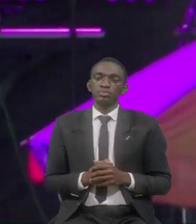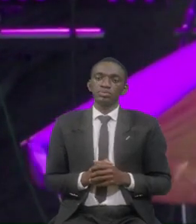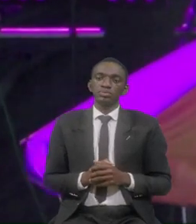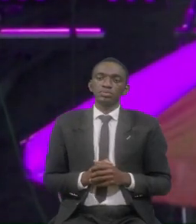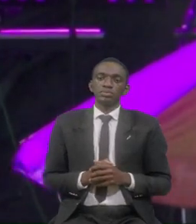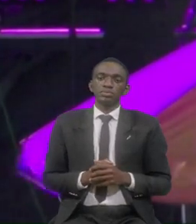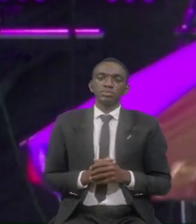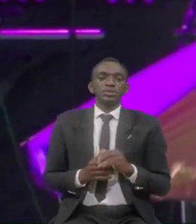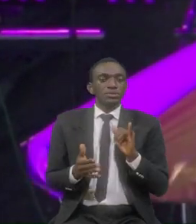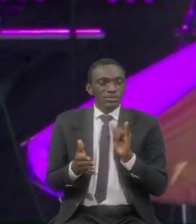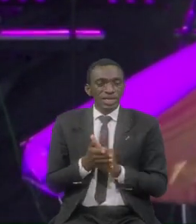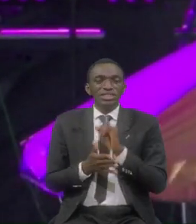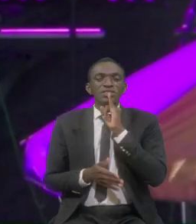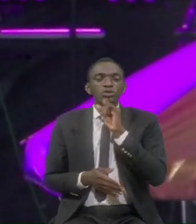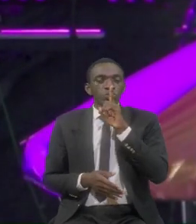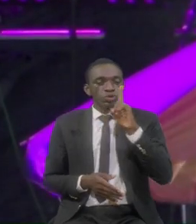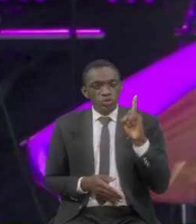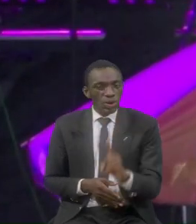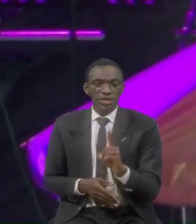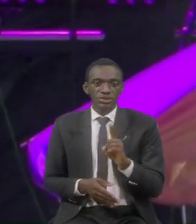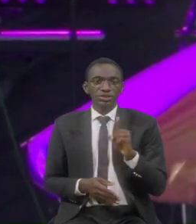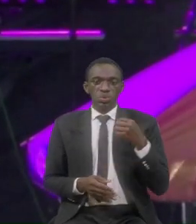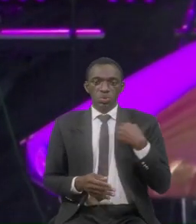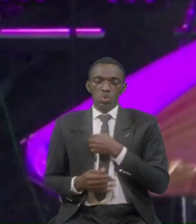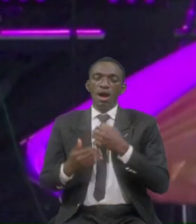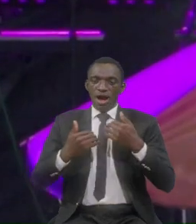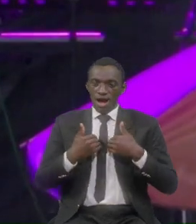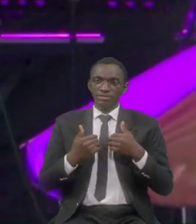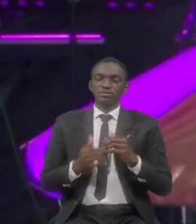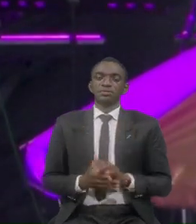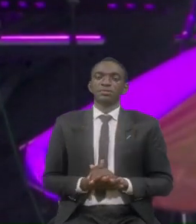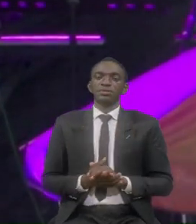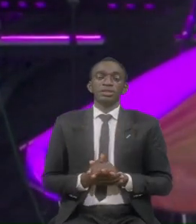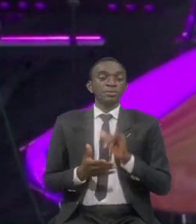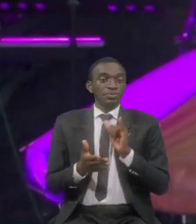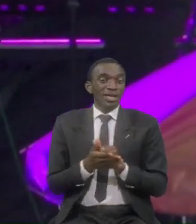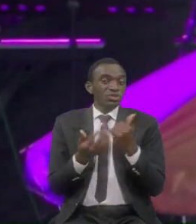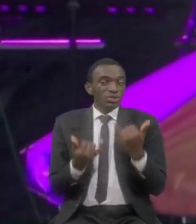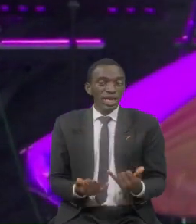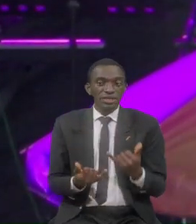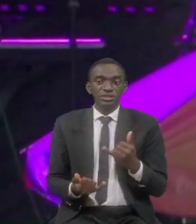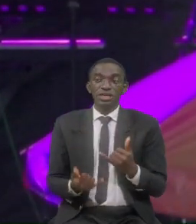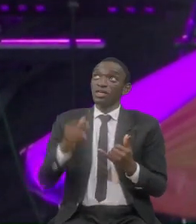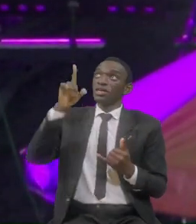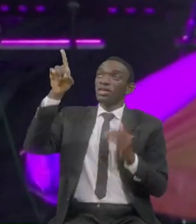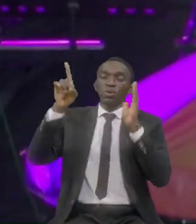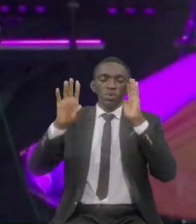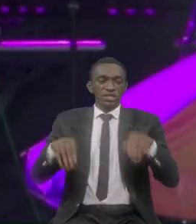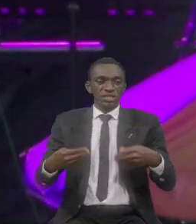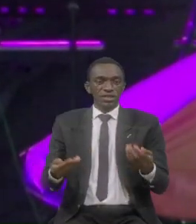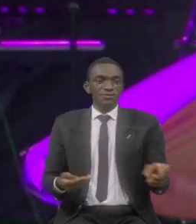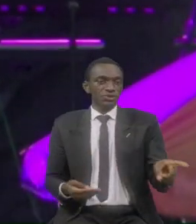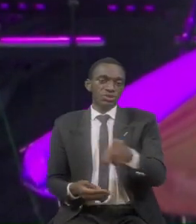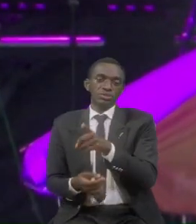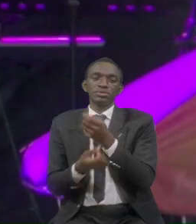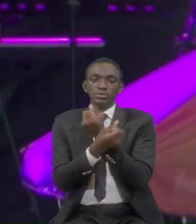That's the assurance we have. Maskin unsa kana nga that tonight He will give you salvation. Kung gikinanglan ninyo kaluwasan